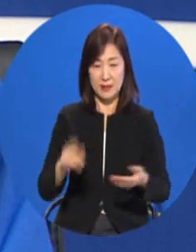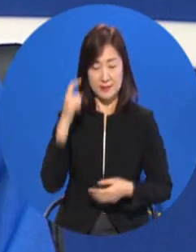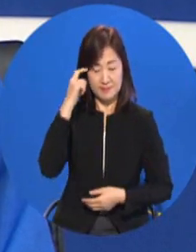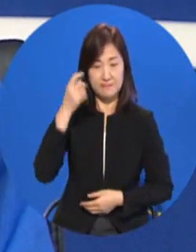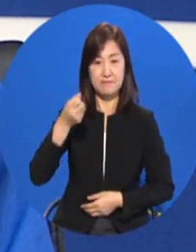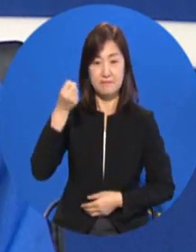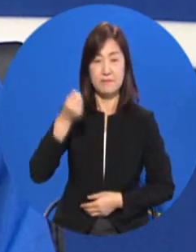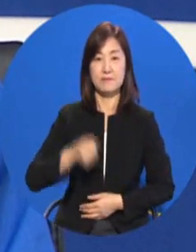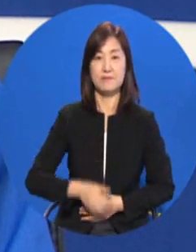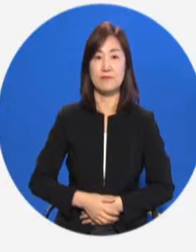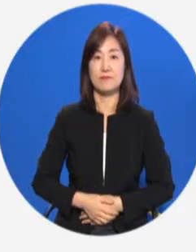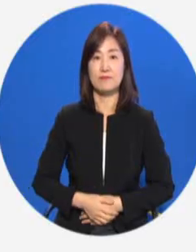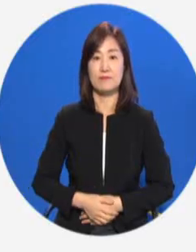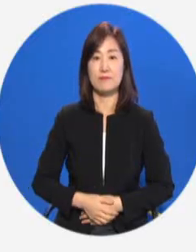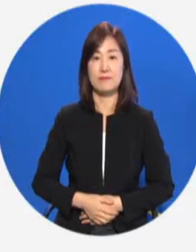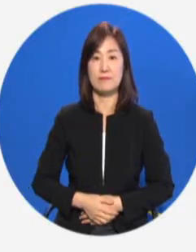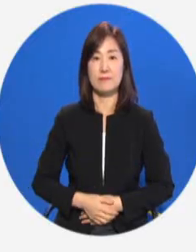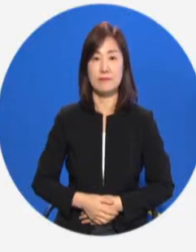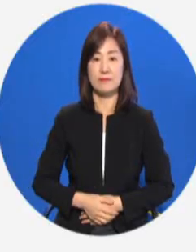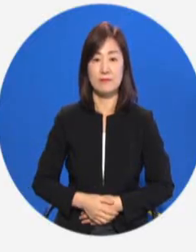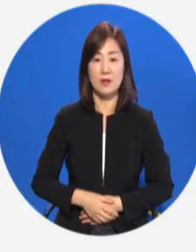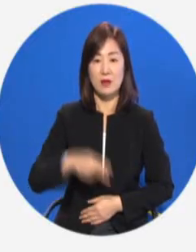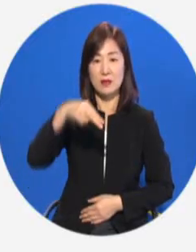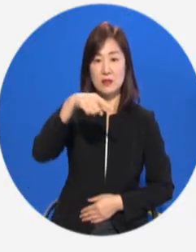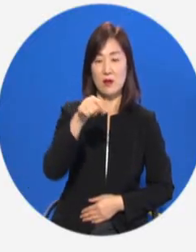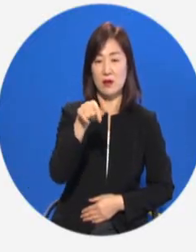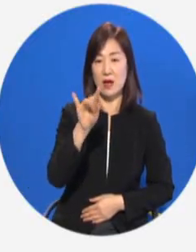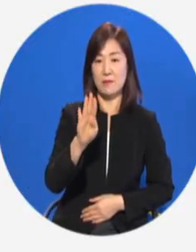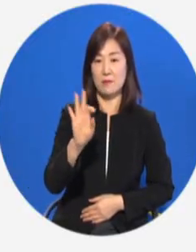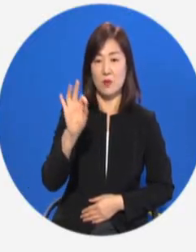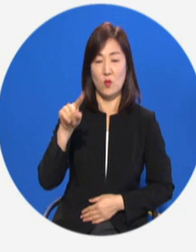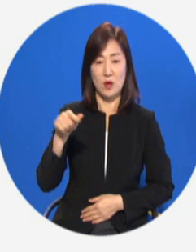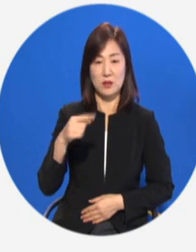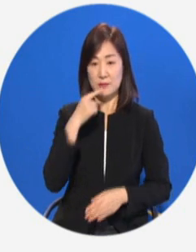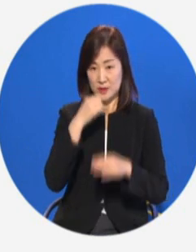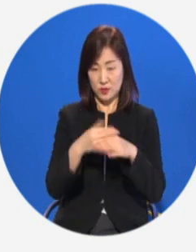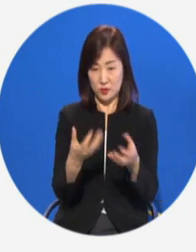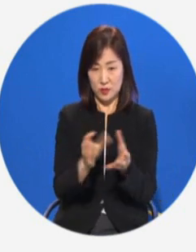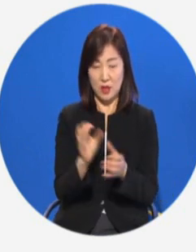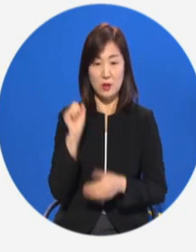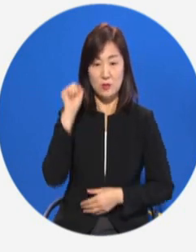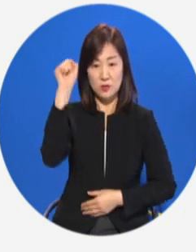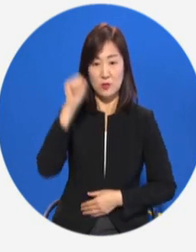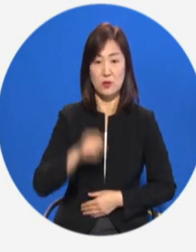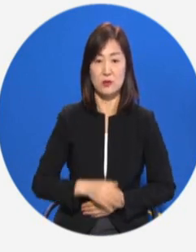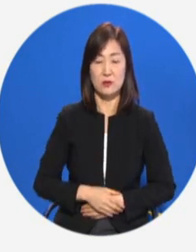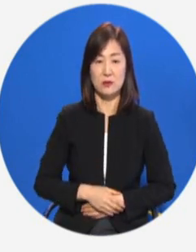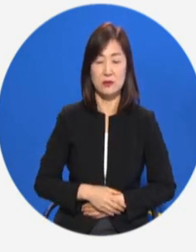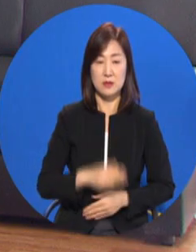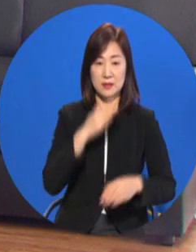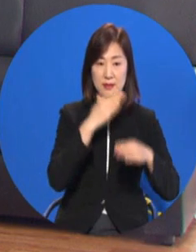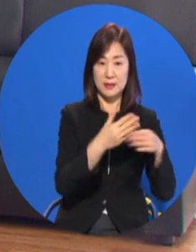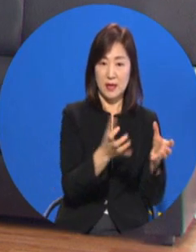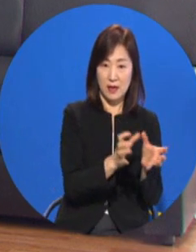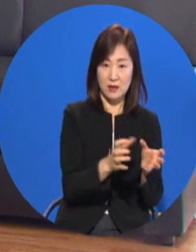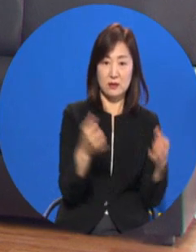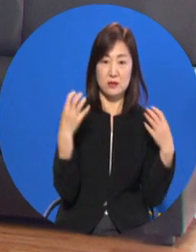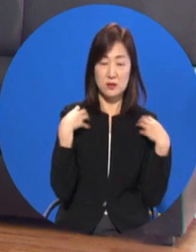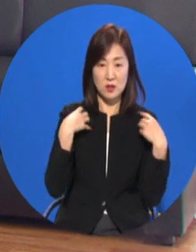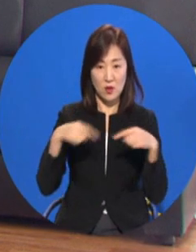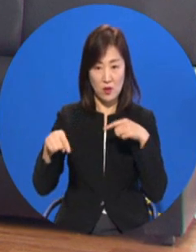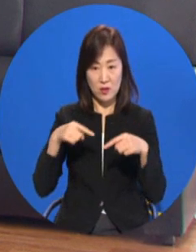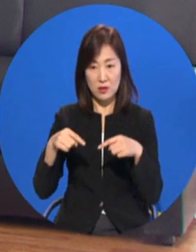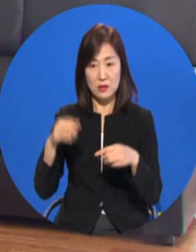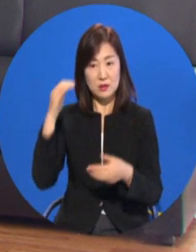정리하고 있습니다 석가탑은 더불어 민주당 예비후보 소보는 당정 창을 있는 3선 의원이다 3 배속으로